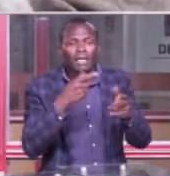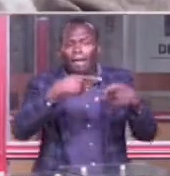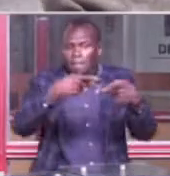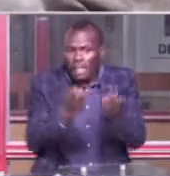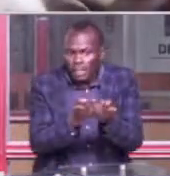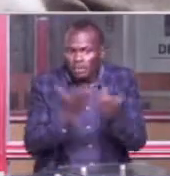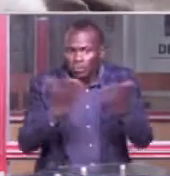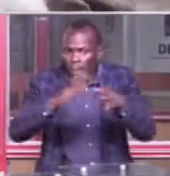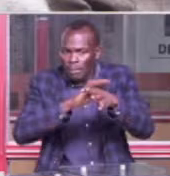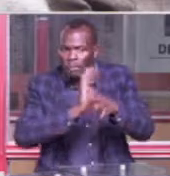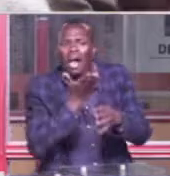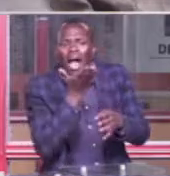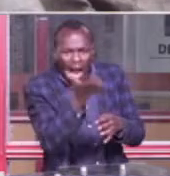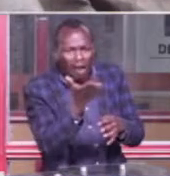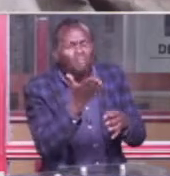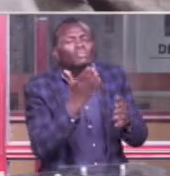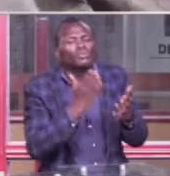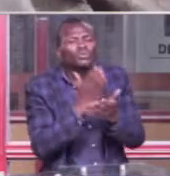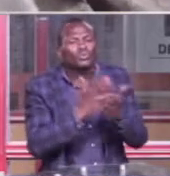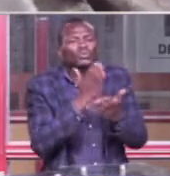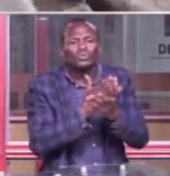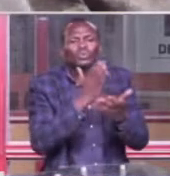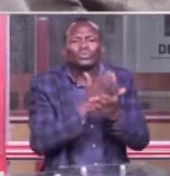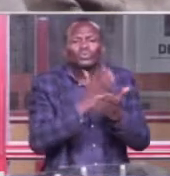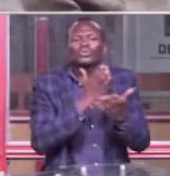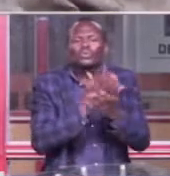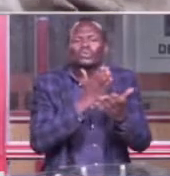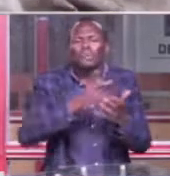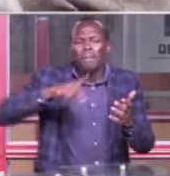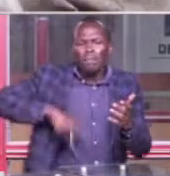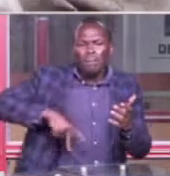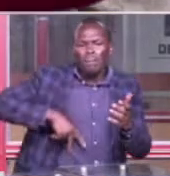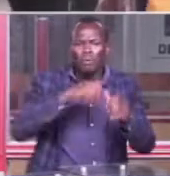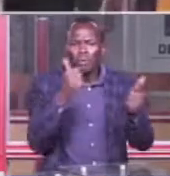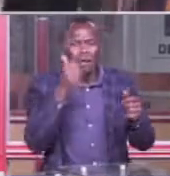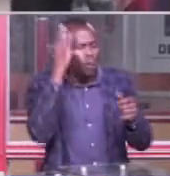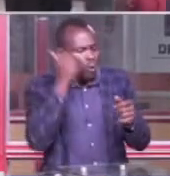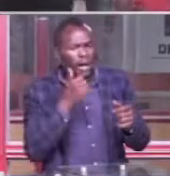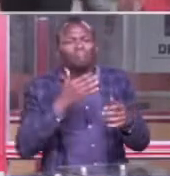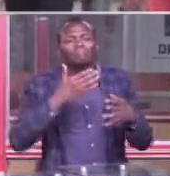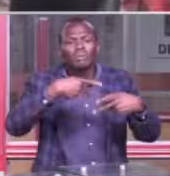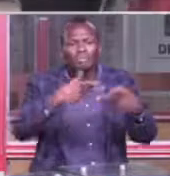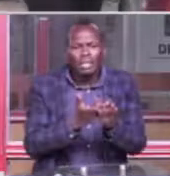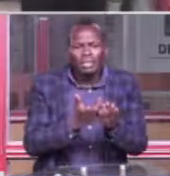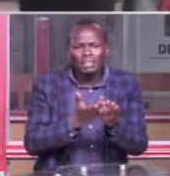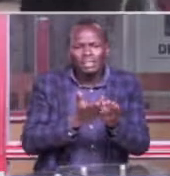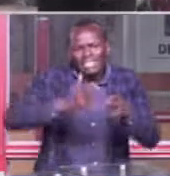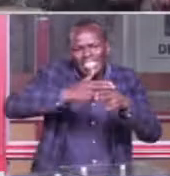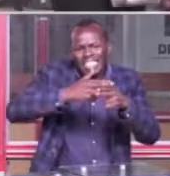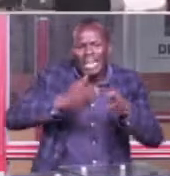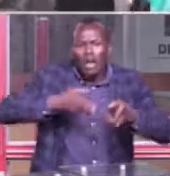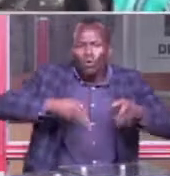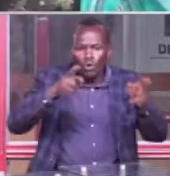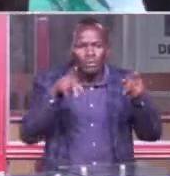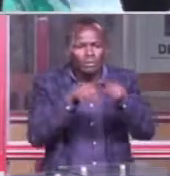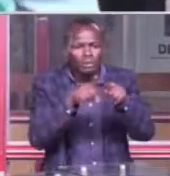kati bwakozesa okufuna abaguzi. Kati ngafa bakolera wano ekasubi atefe wano tuli ku kubo ba customer baka fano fetukera tukera sawa